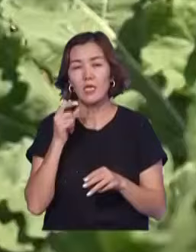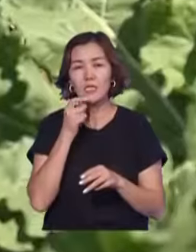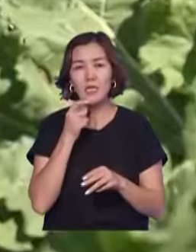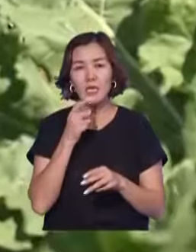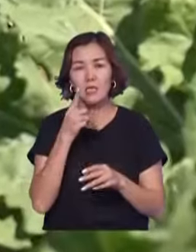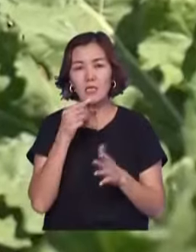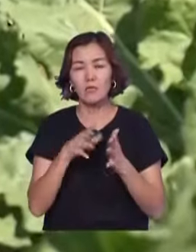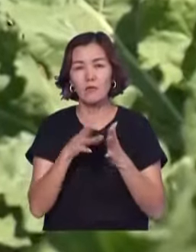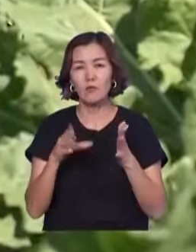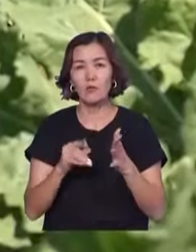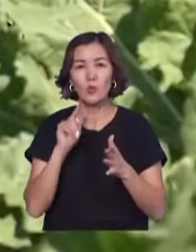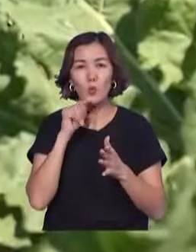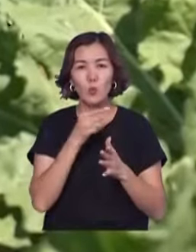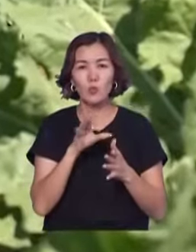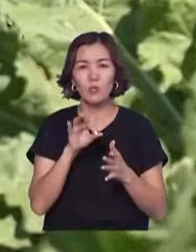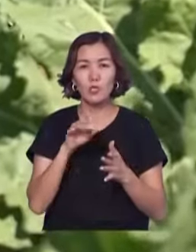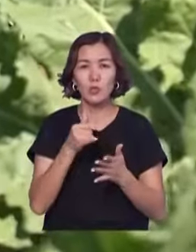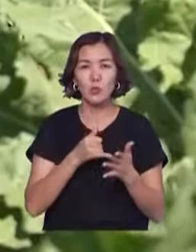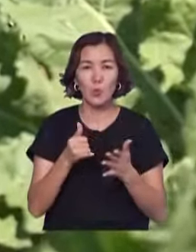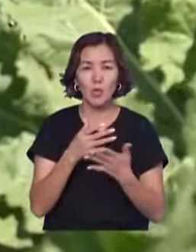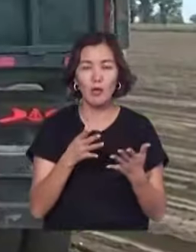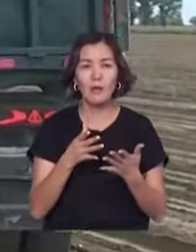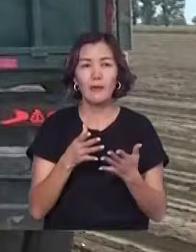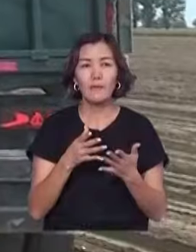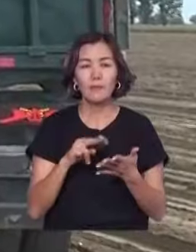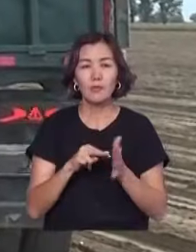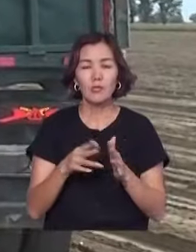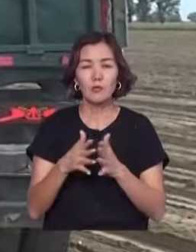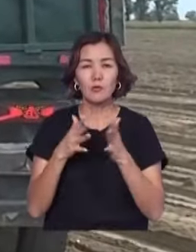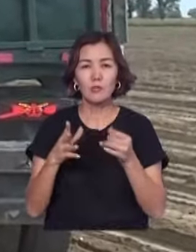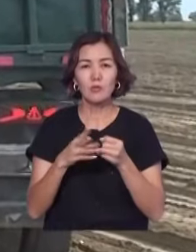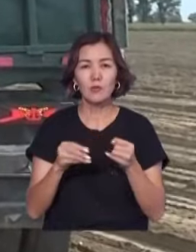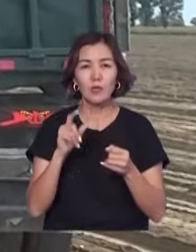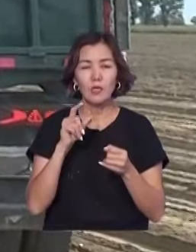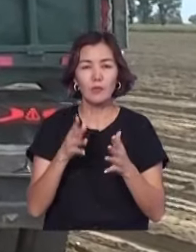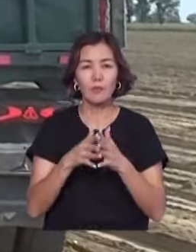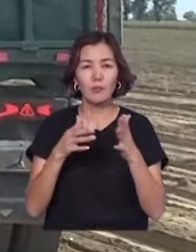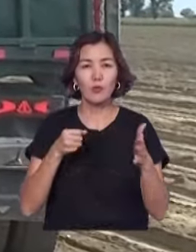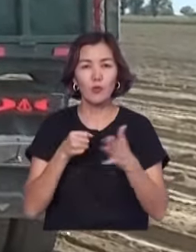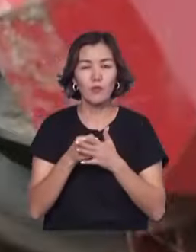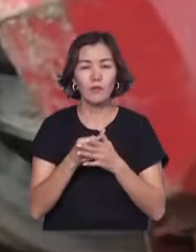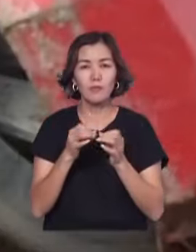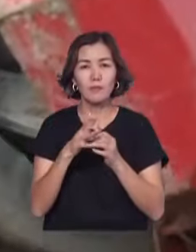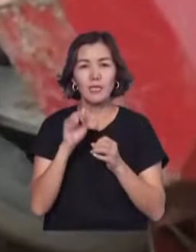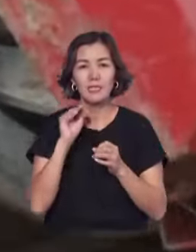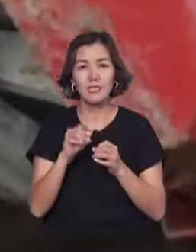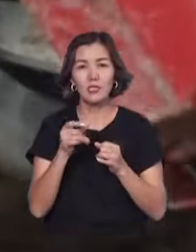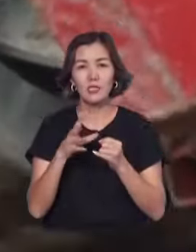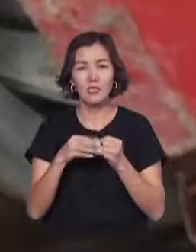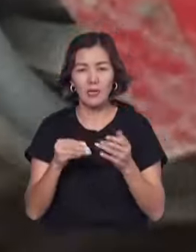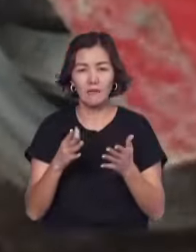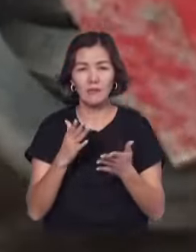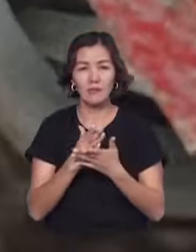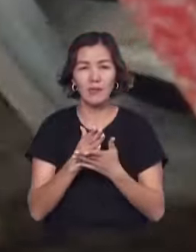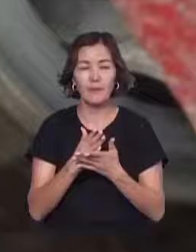свеклы, кукурузы и сои. К 2026 году планируется увеличить посевы сладкого корнеплода и довести их до 15 тысяч гектаров.